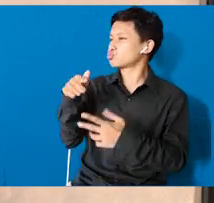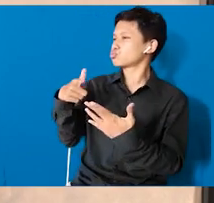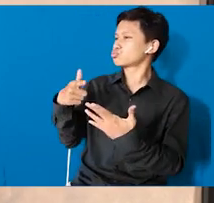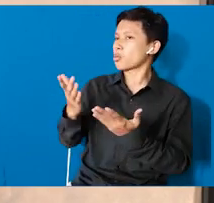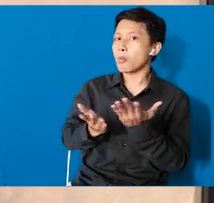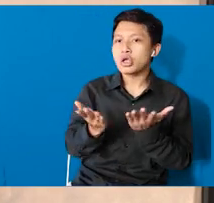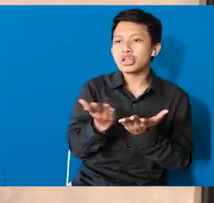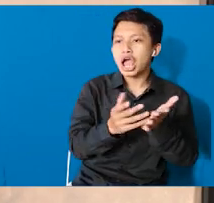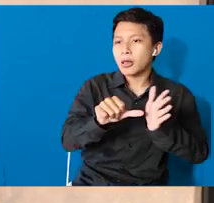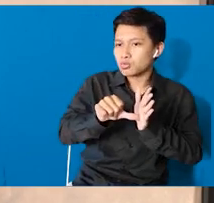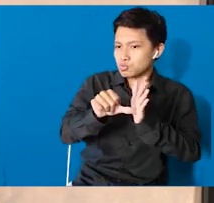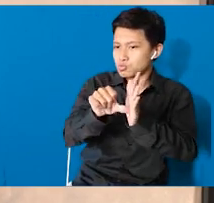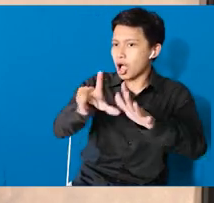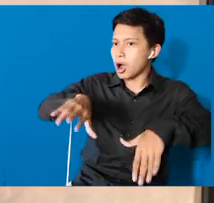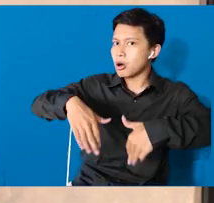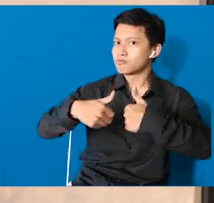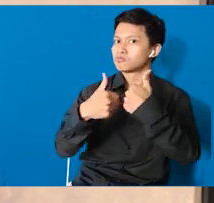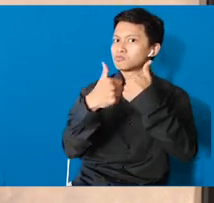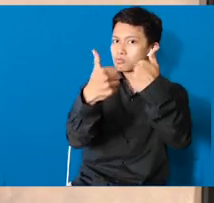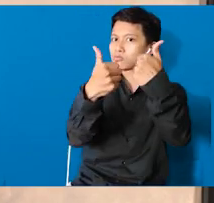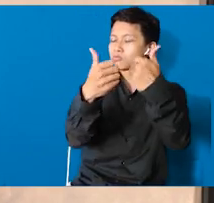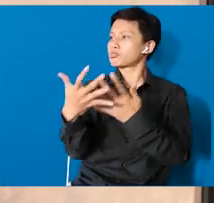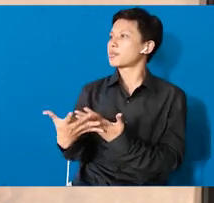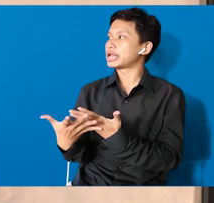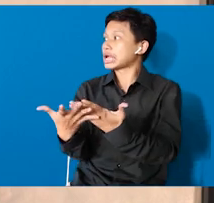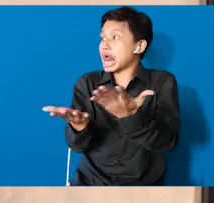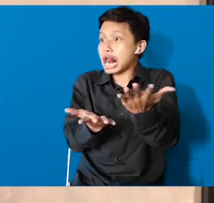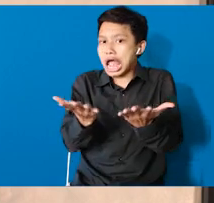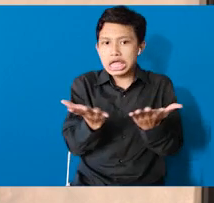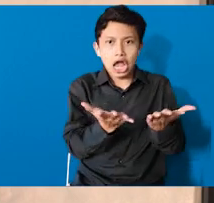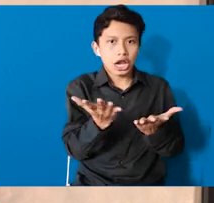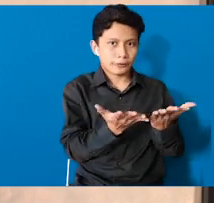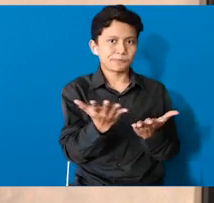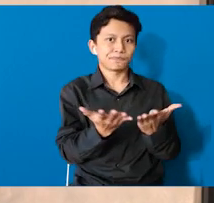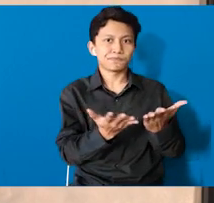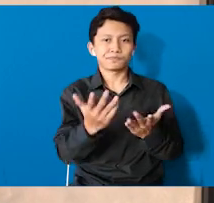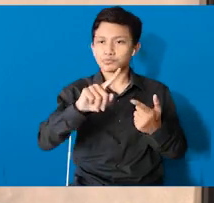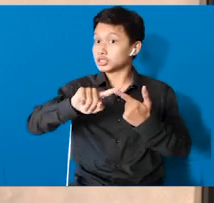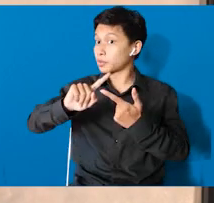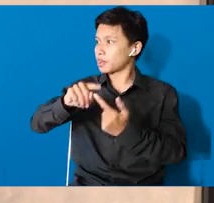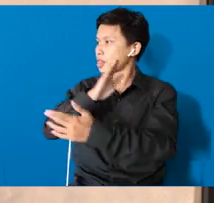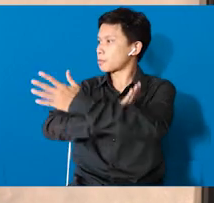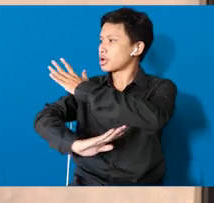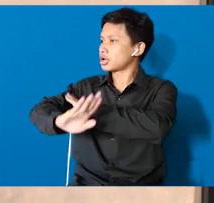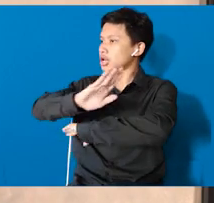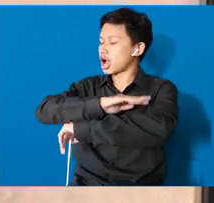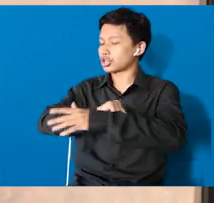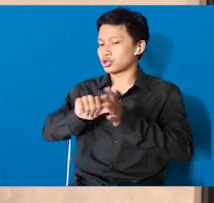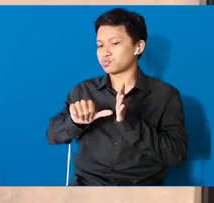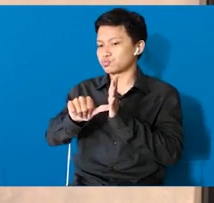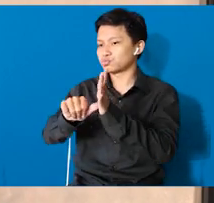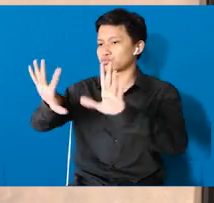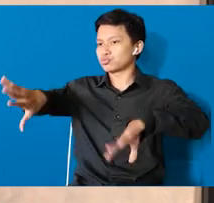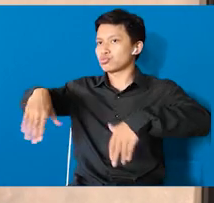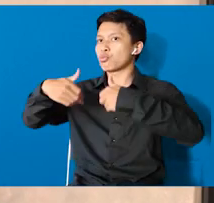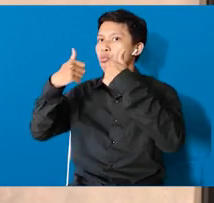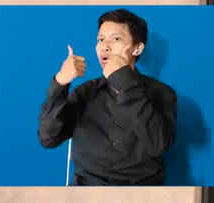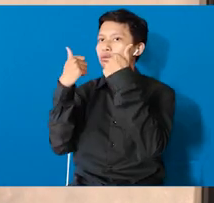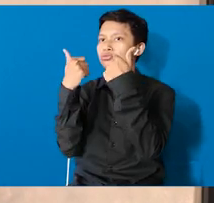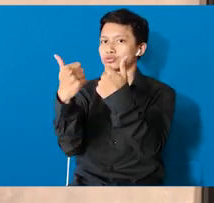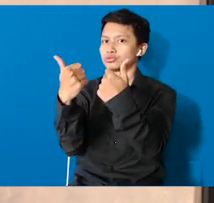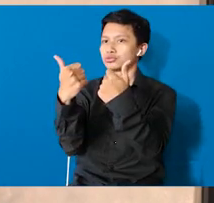Terpadu. Dan kami memberikan layanan kepada teman-teman difabel ini secara terpadu,